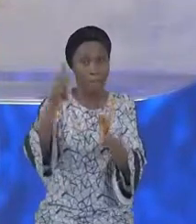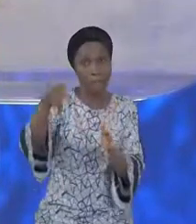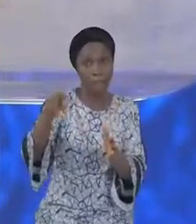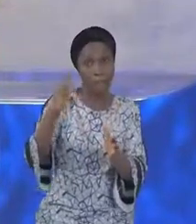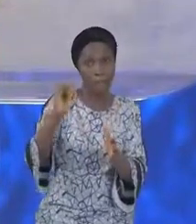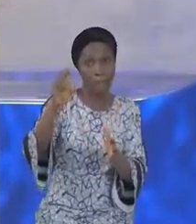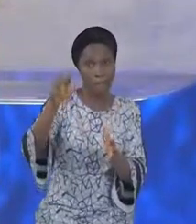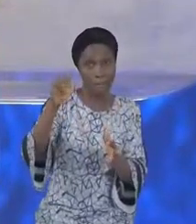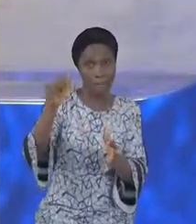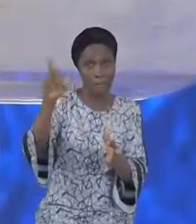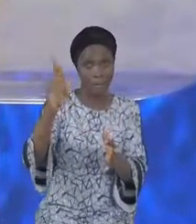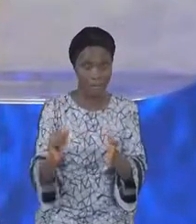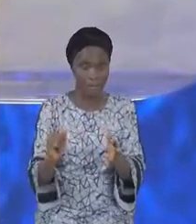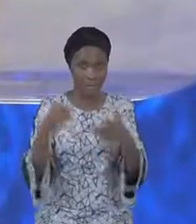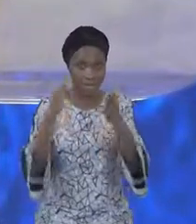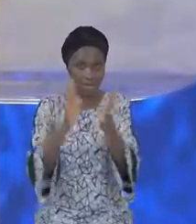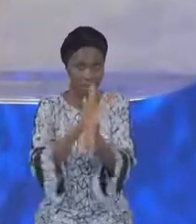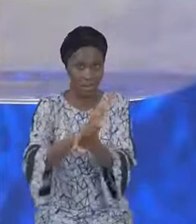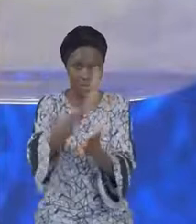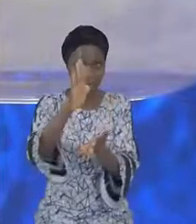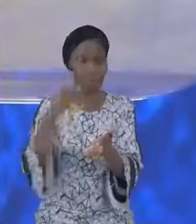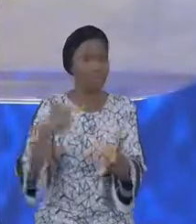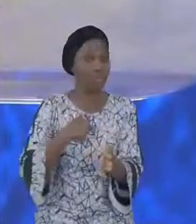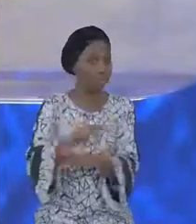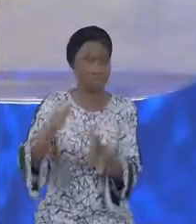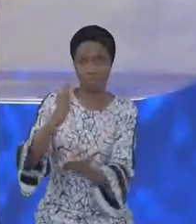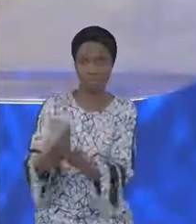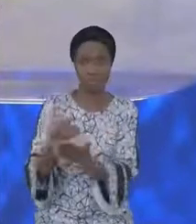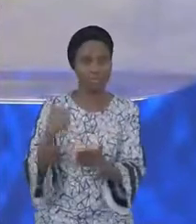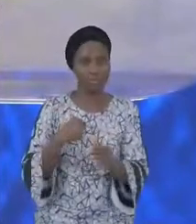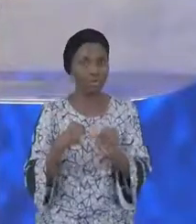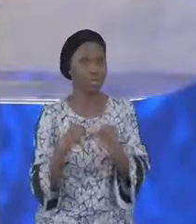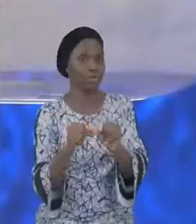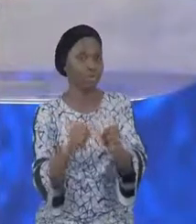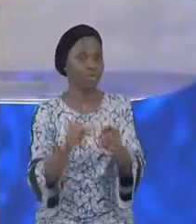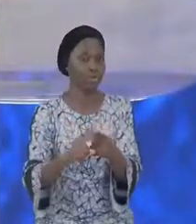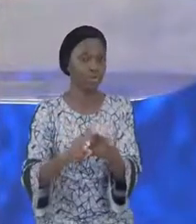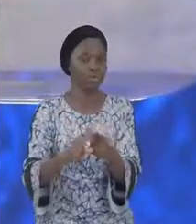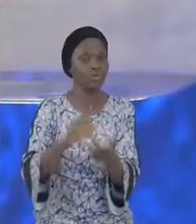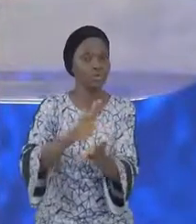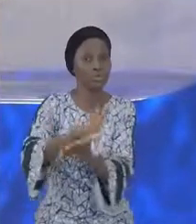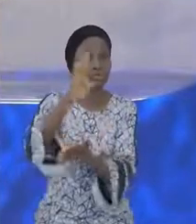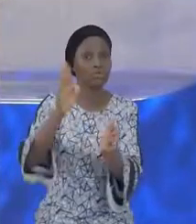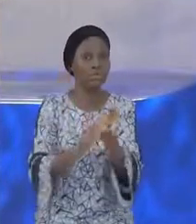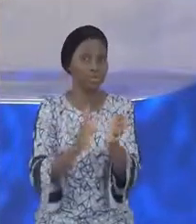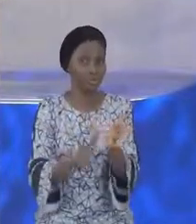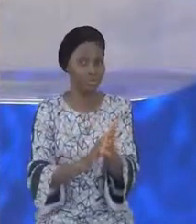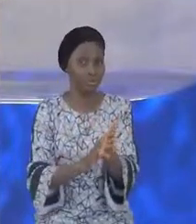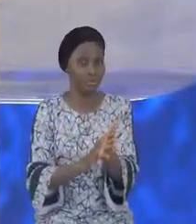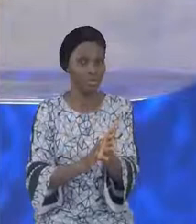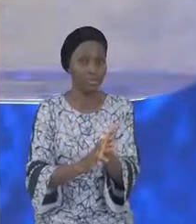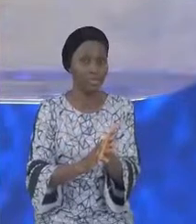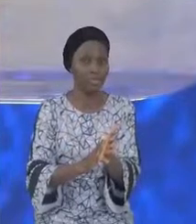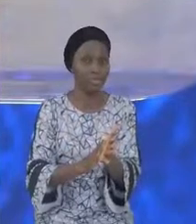on va à l'école, on a fait l'école primaire, on ne s'arrête pas là-bas, on va à l'école